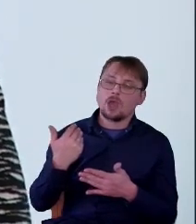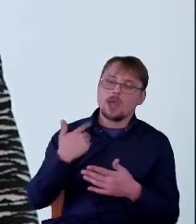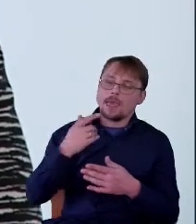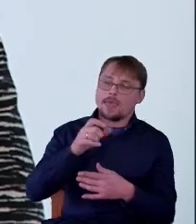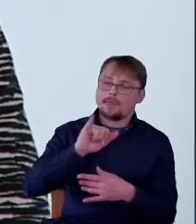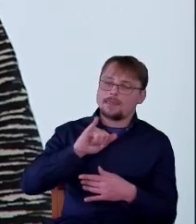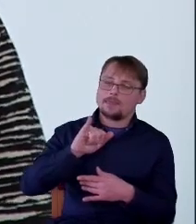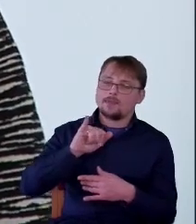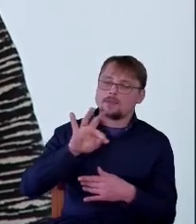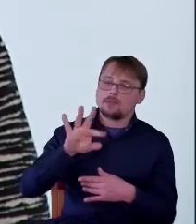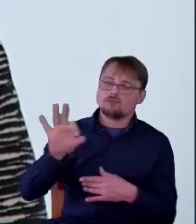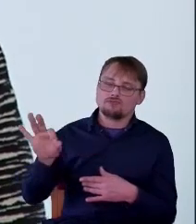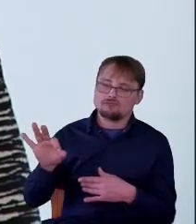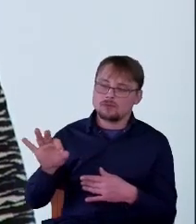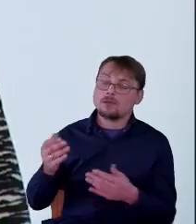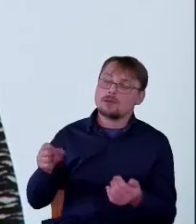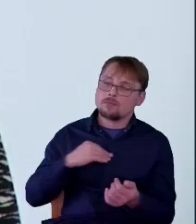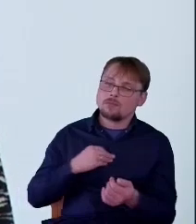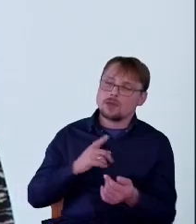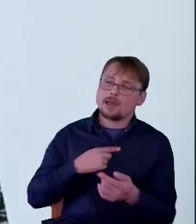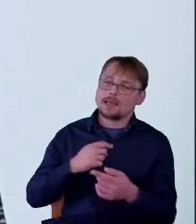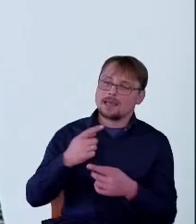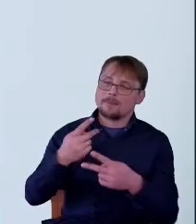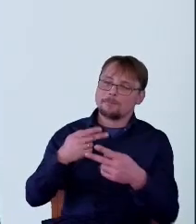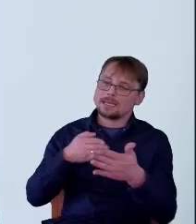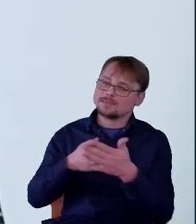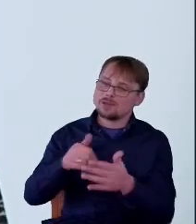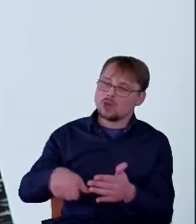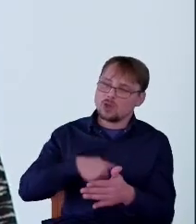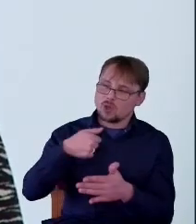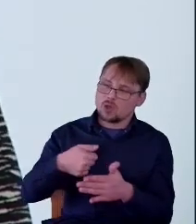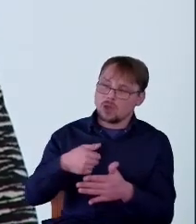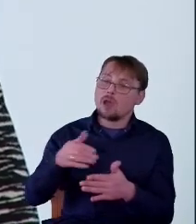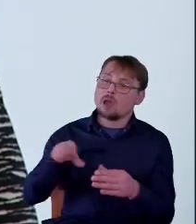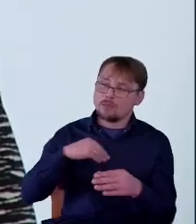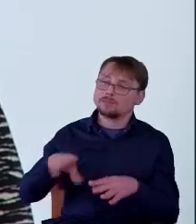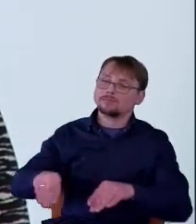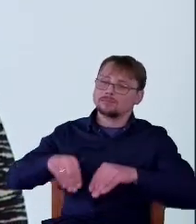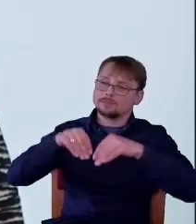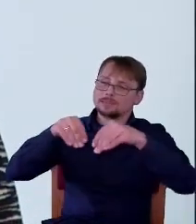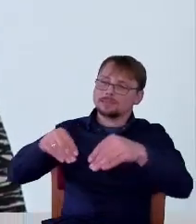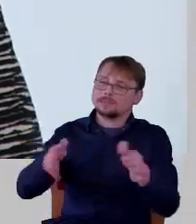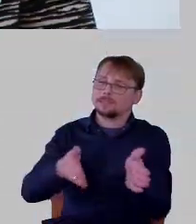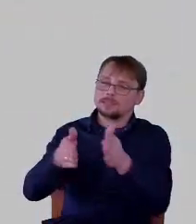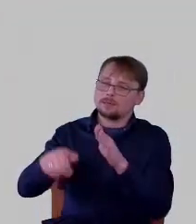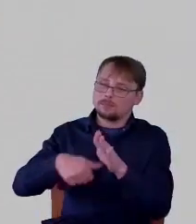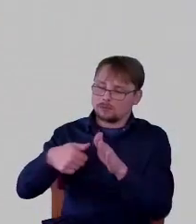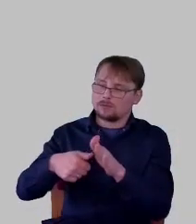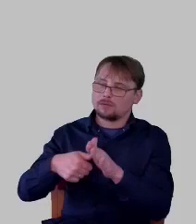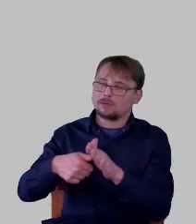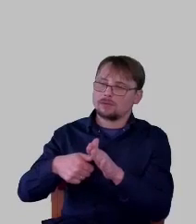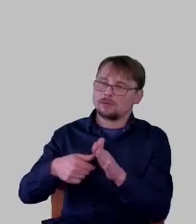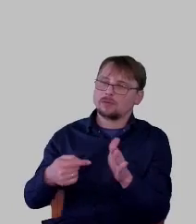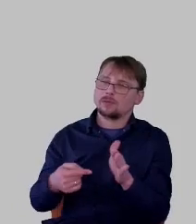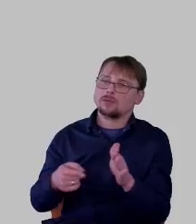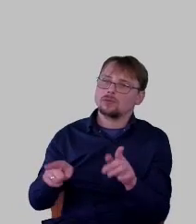jest możliwość, aby w kolejnym roku szkolnym, jeżeli nadal się te trudności, te problemy dziecka utrzymują, organizować dalej. Tutaj